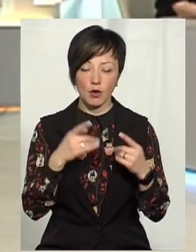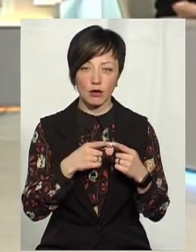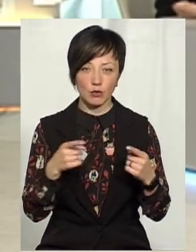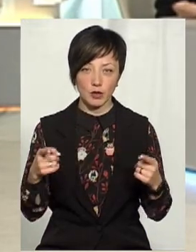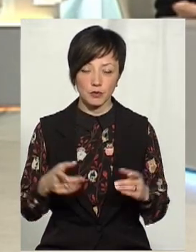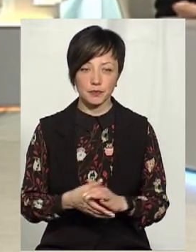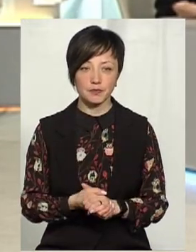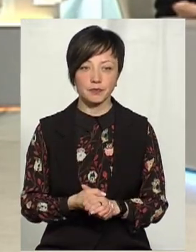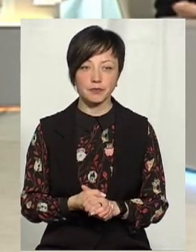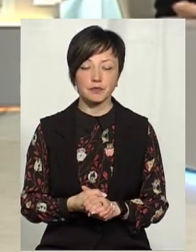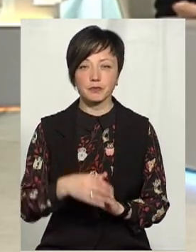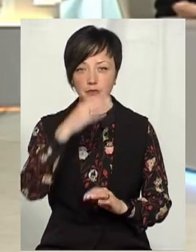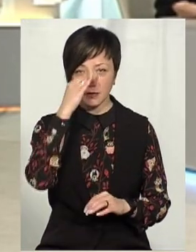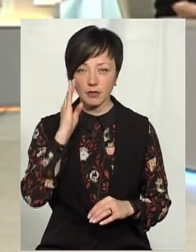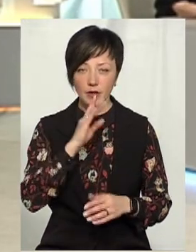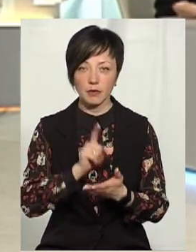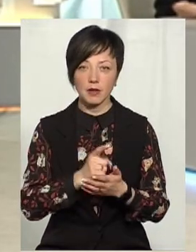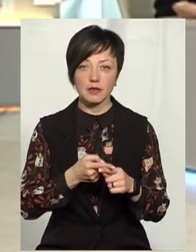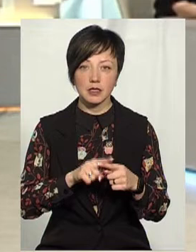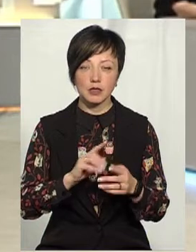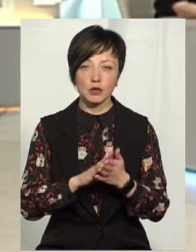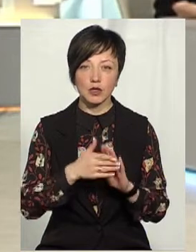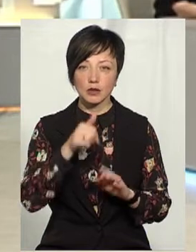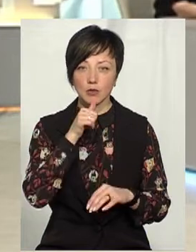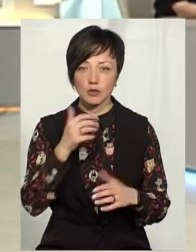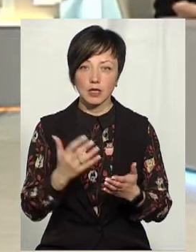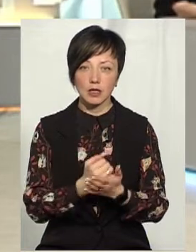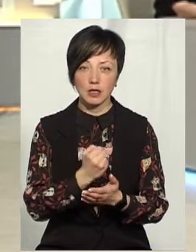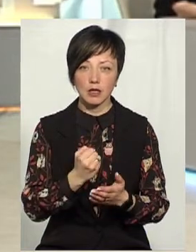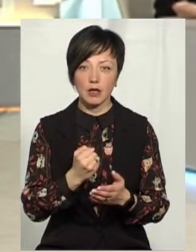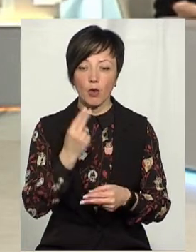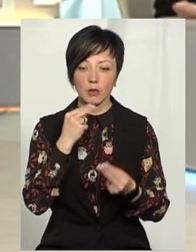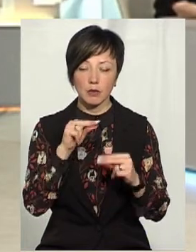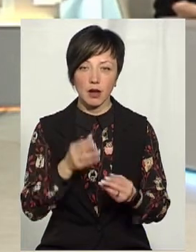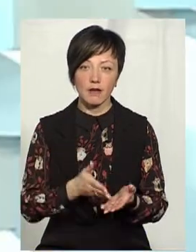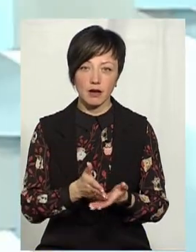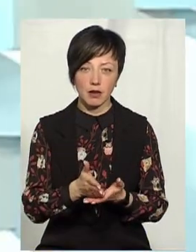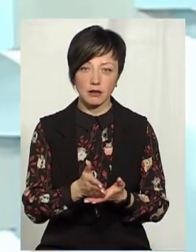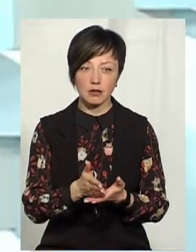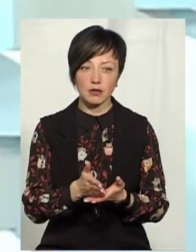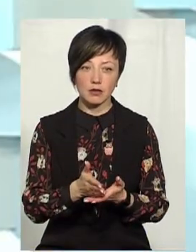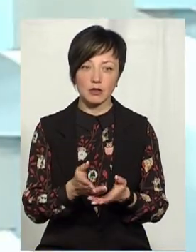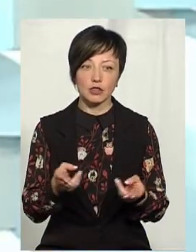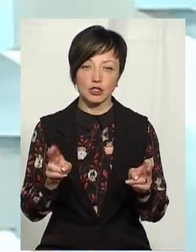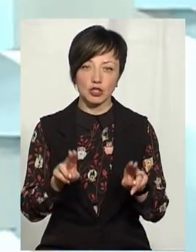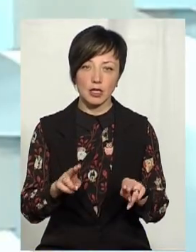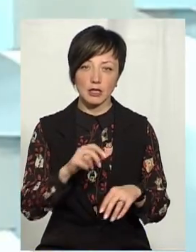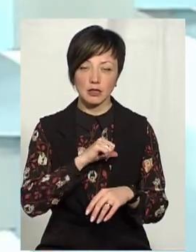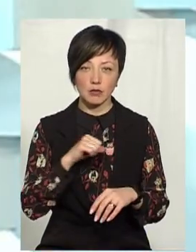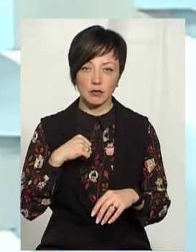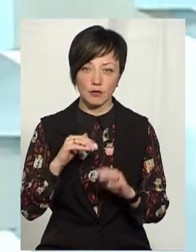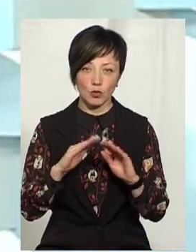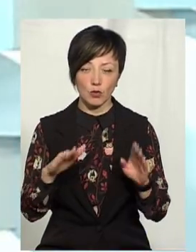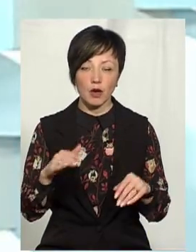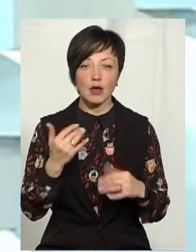канікулярного періоду. Тому і батьки мають в цій ситуації спробувати знайти той оптимальний варіант, щоб, звичайно, не залишати дитину самостійно